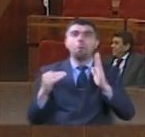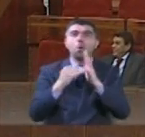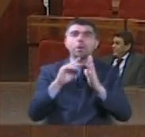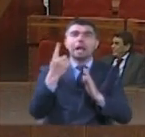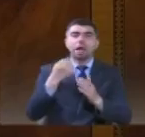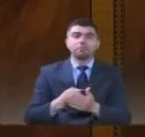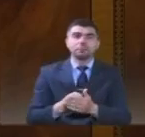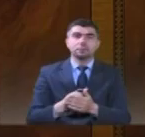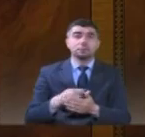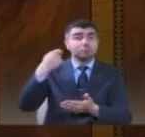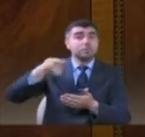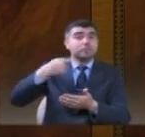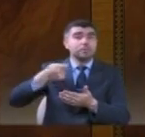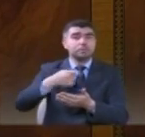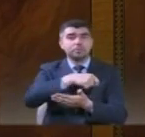سددناها،